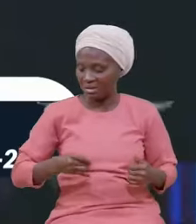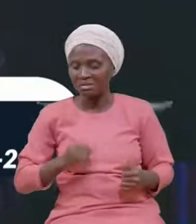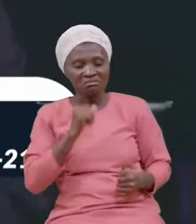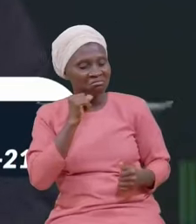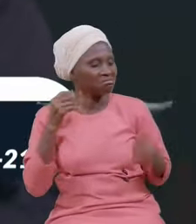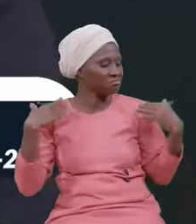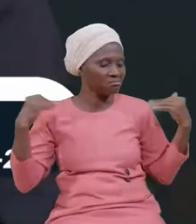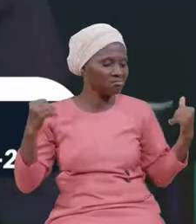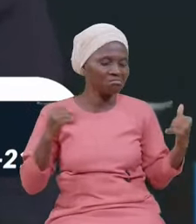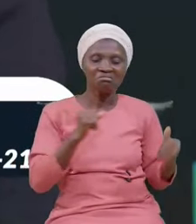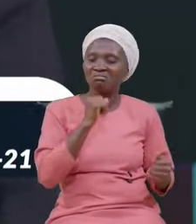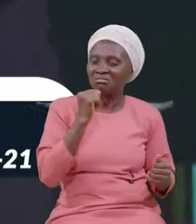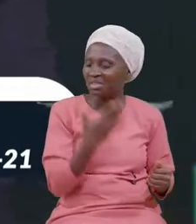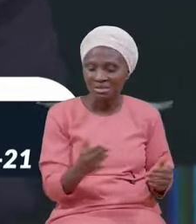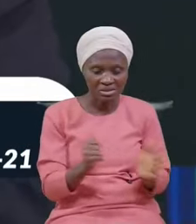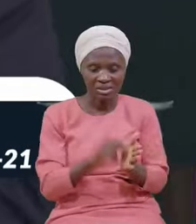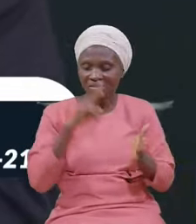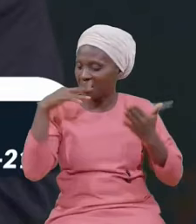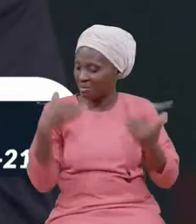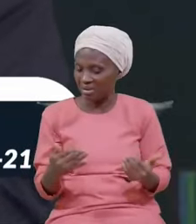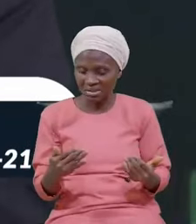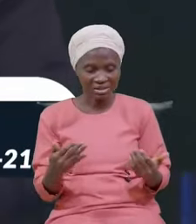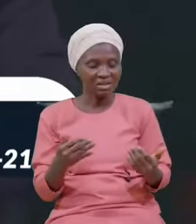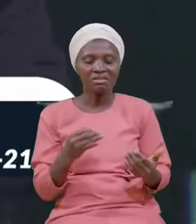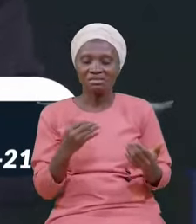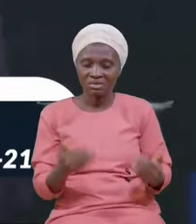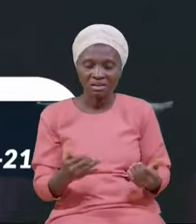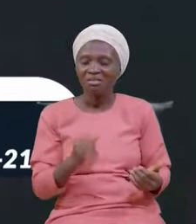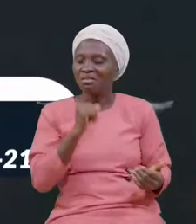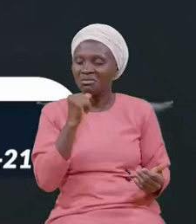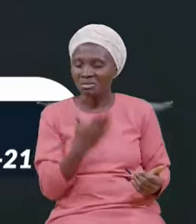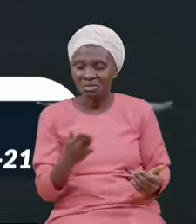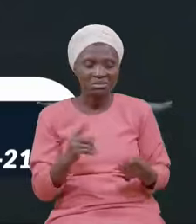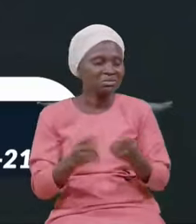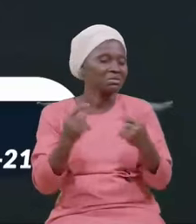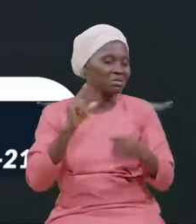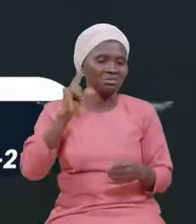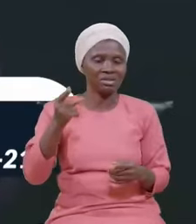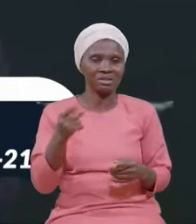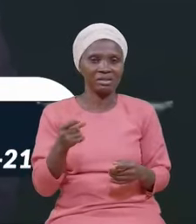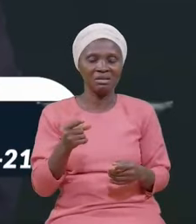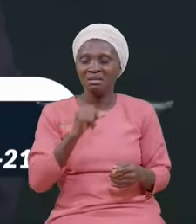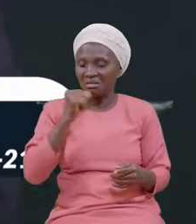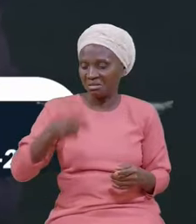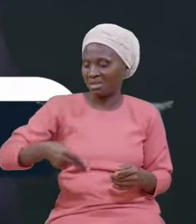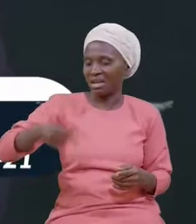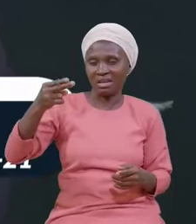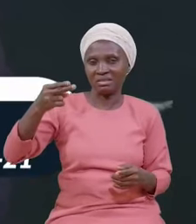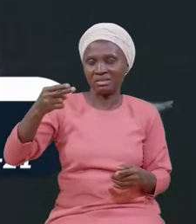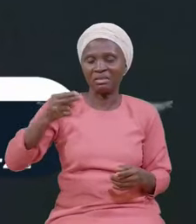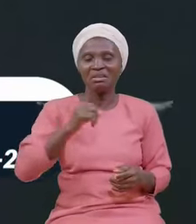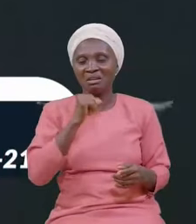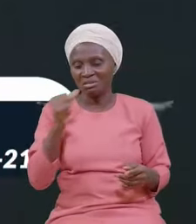présentes, ni les choses à venir, ni les puissances. Verset 39. Ni les puissances, ni la